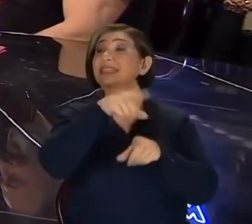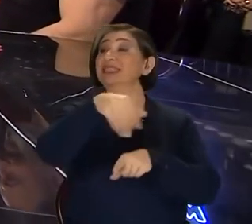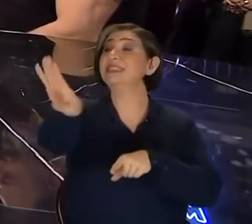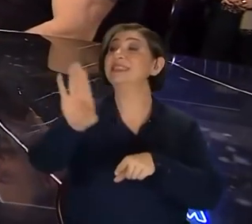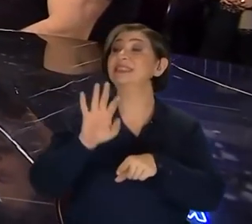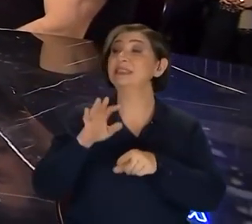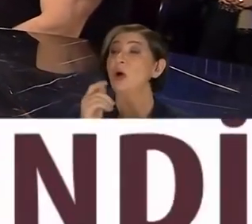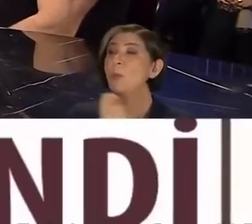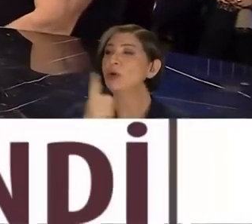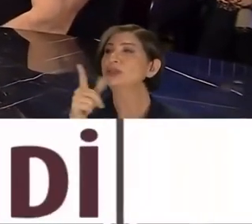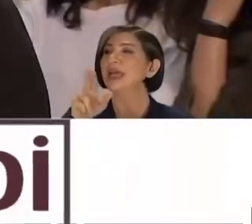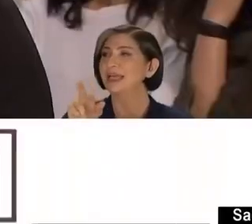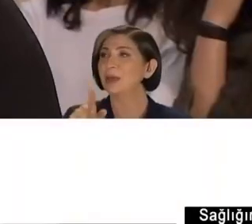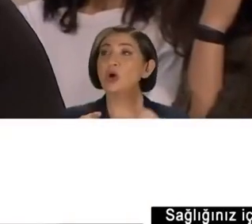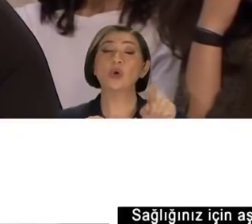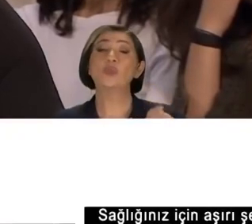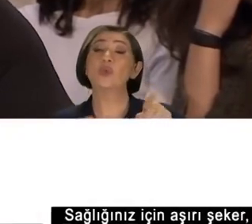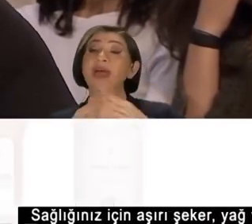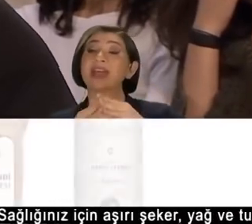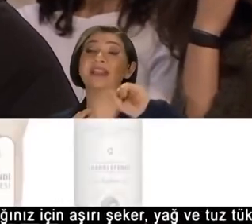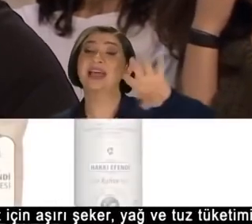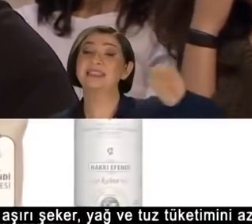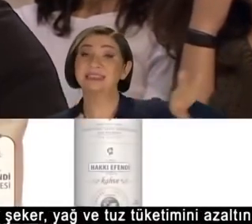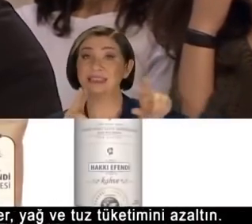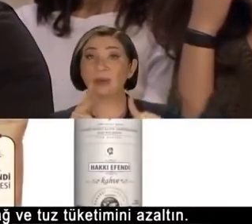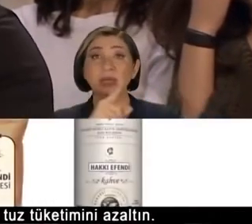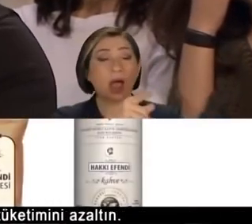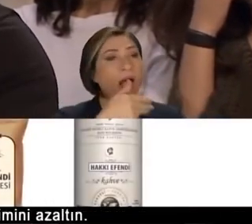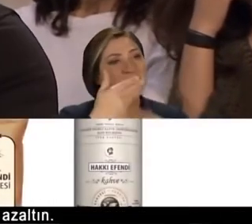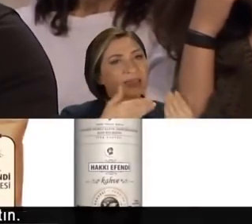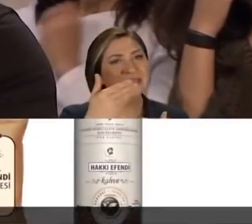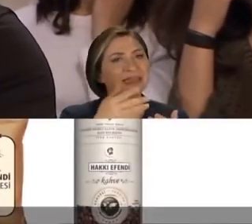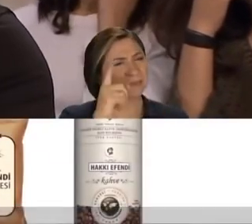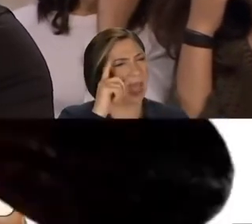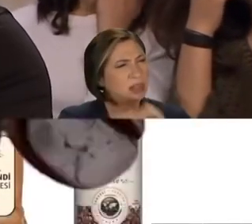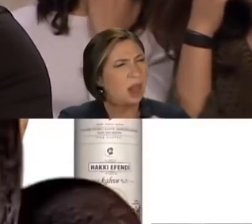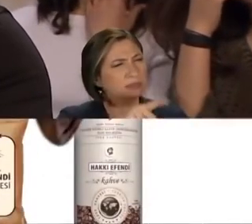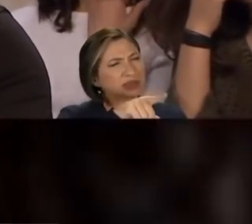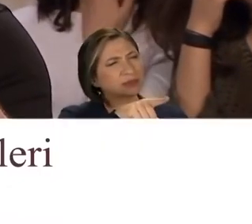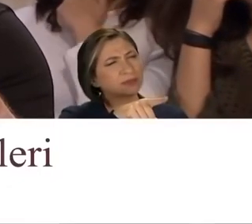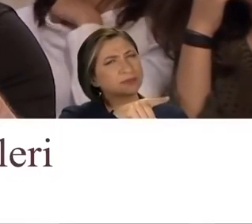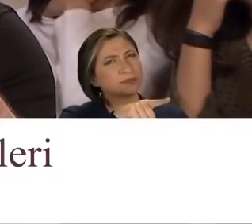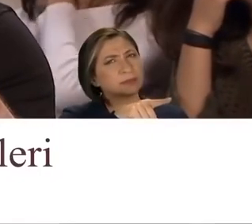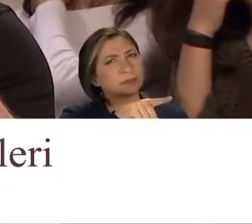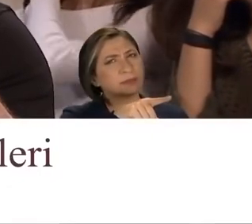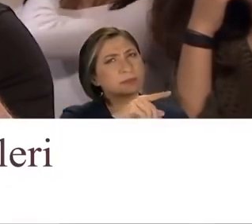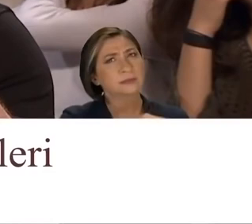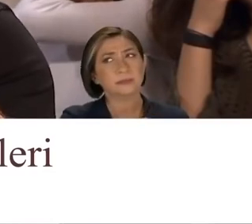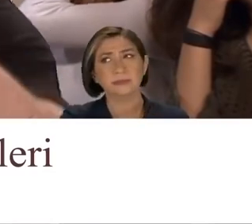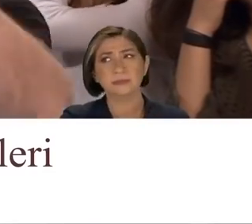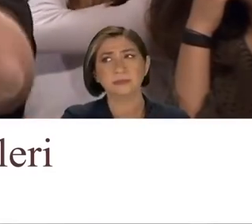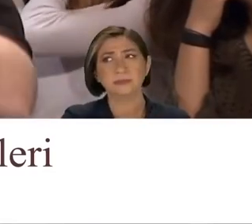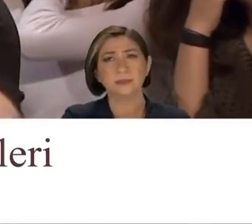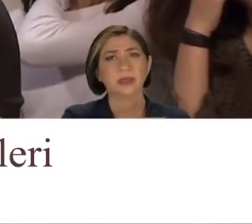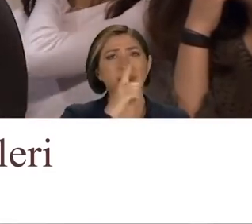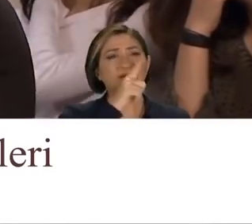gitsin. Hani posta dağıtımı gibi. Şunlar şu evlere dağıtılsın. Valla ifade ettiği şey, hani hatırlar mısın? Bir şey vardır. Yani